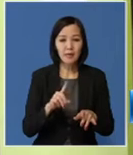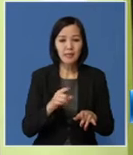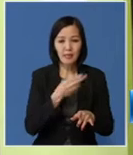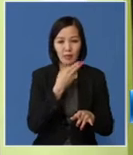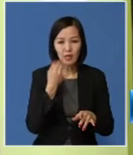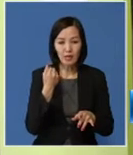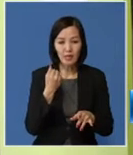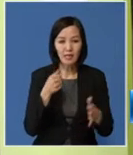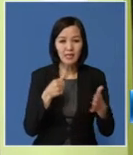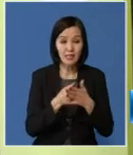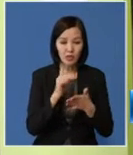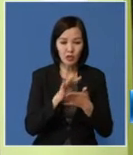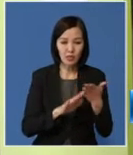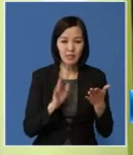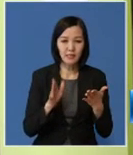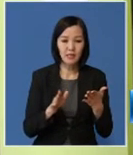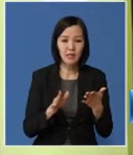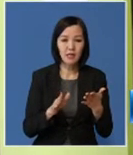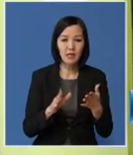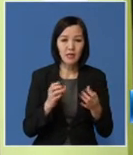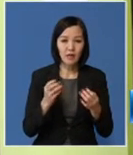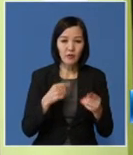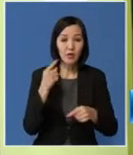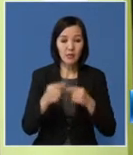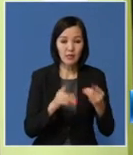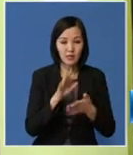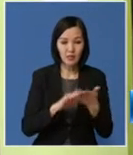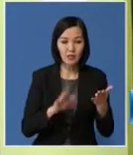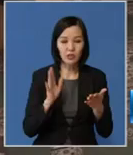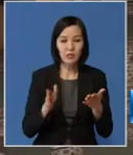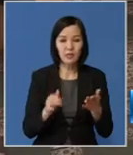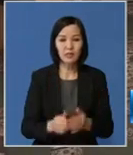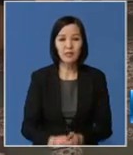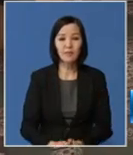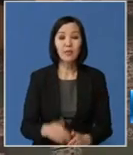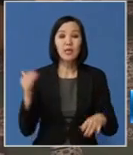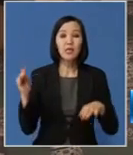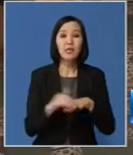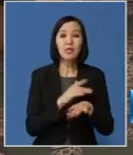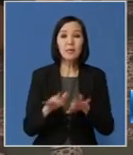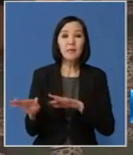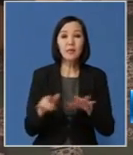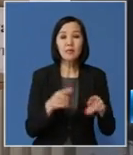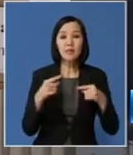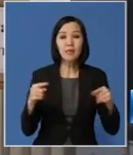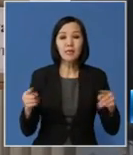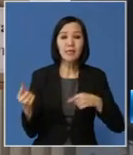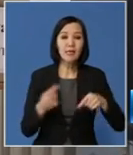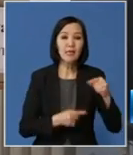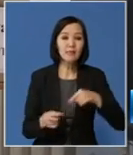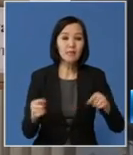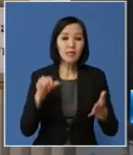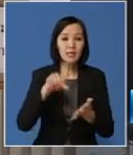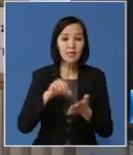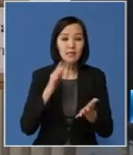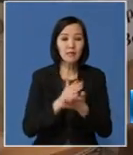келісілген, және де одан кейін де жыл 12 ай бойы жалғастырамыз деген үміттеріміз бар иншалла. Игі бастамаға өзге де кәсіпкерлер атсалысты.